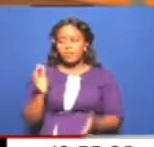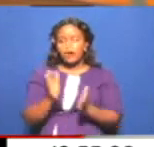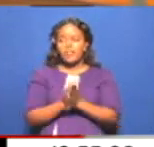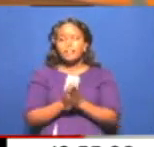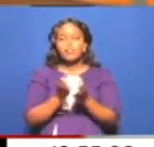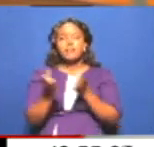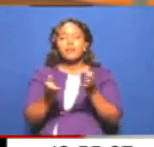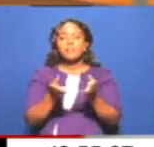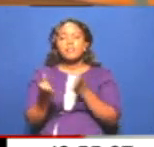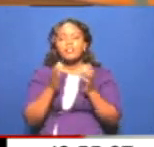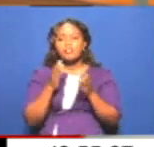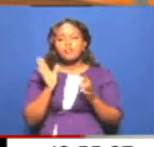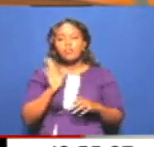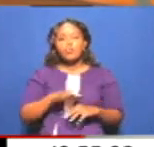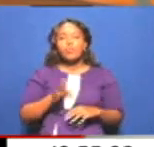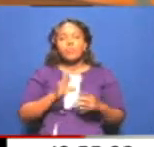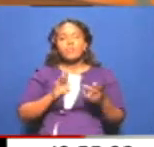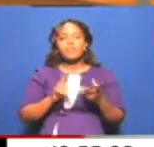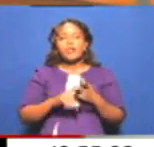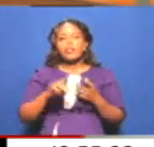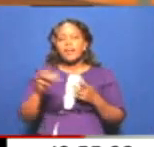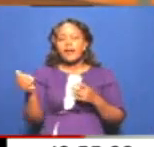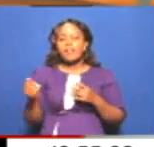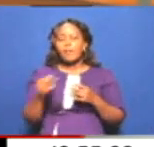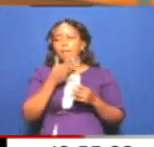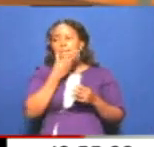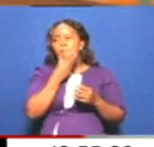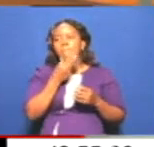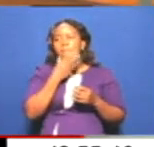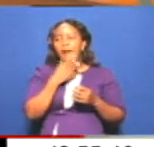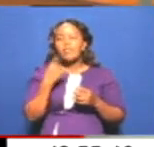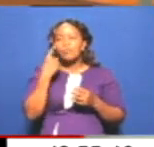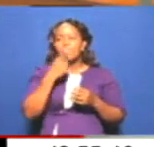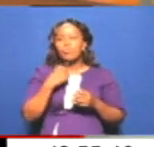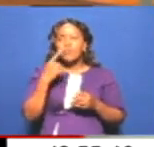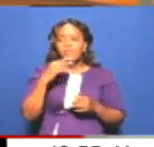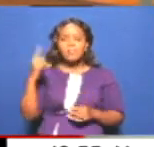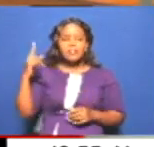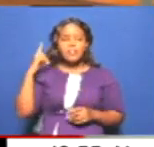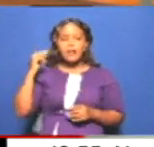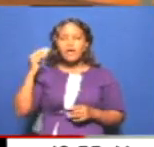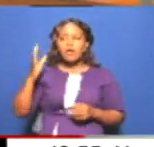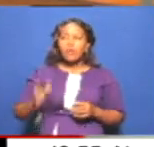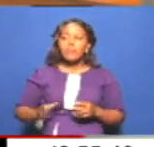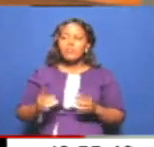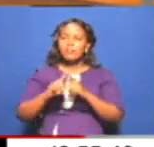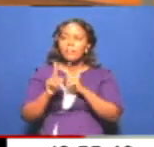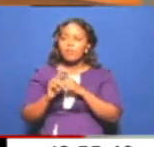na Shadrack Wambui ambao ni wakili, na wageni wetu studioni hii leo.